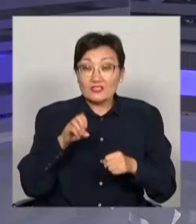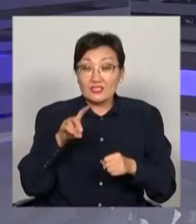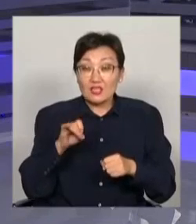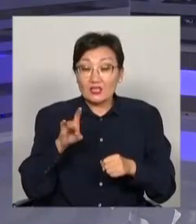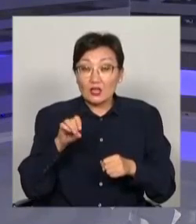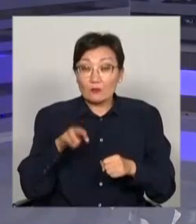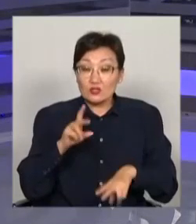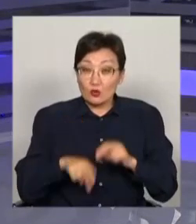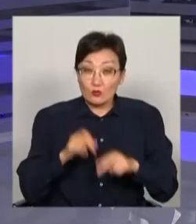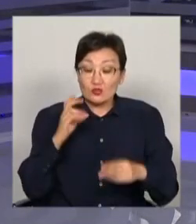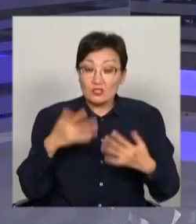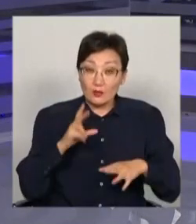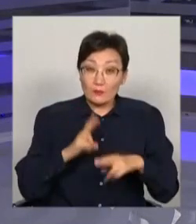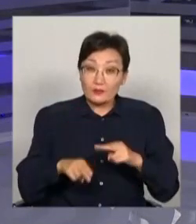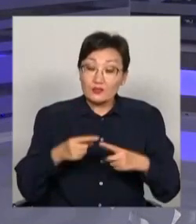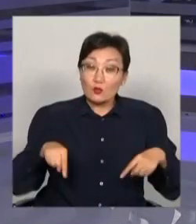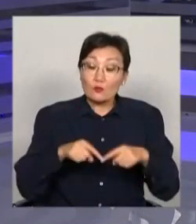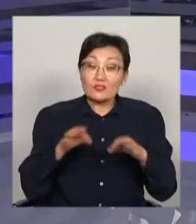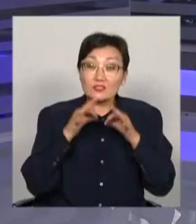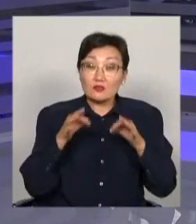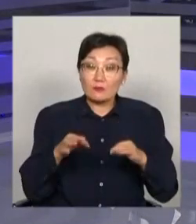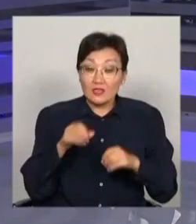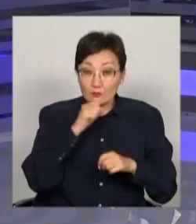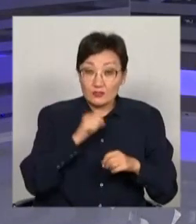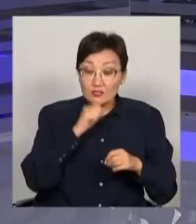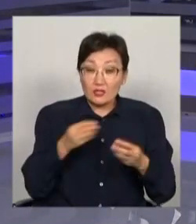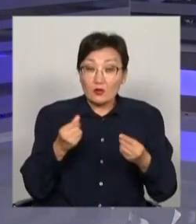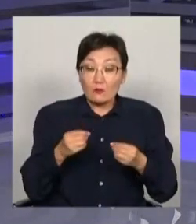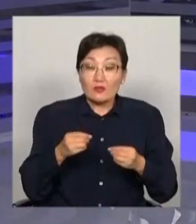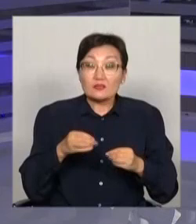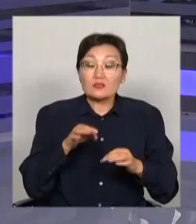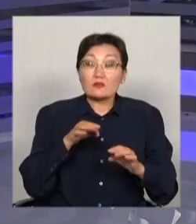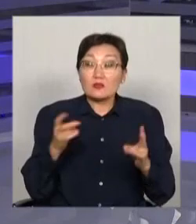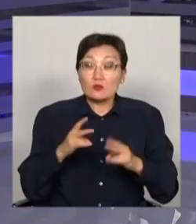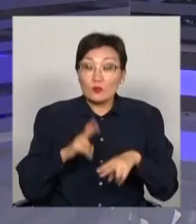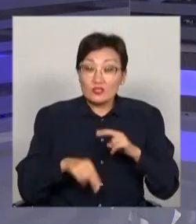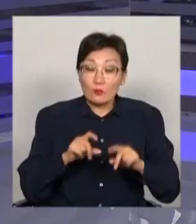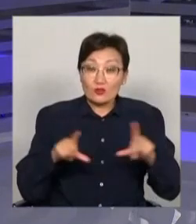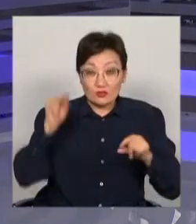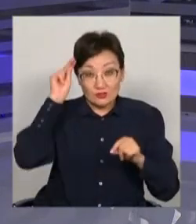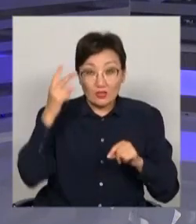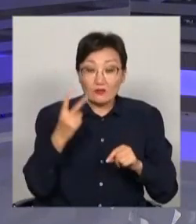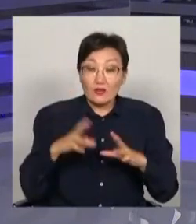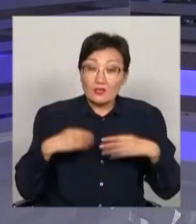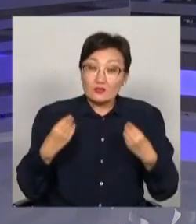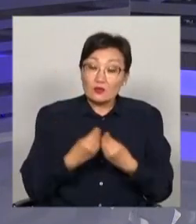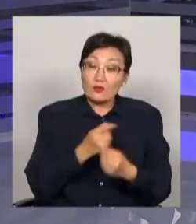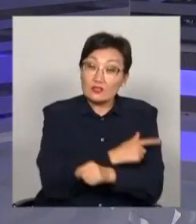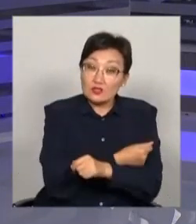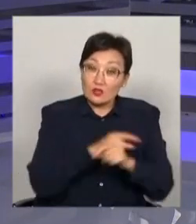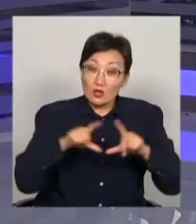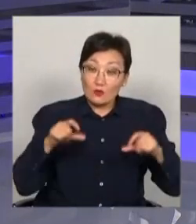уже завершены в ведомстве отметили похищенные средства предназначались для строительства школы двух семейных поликлиник и